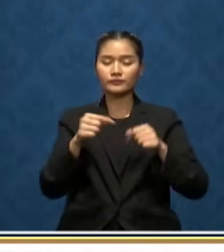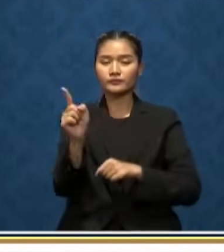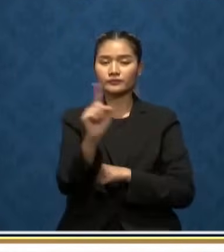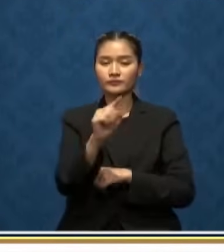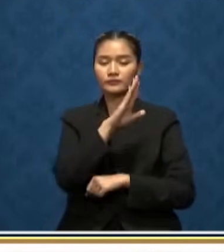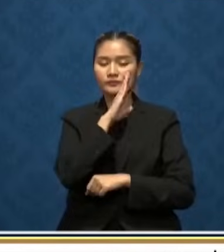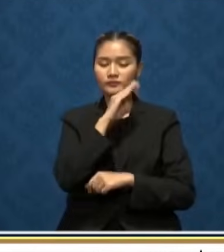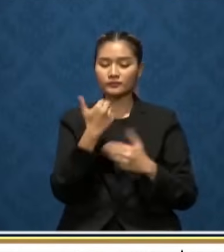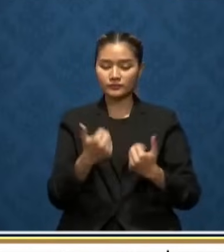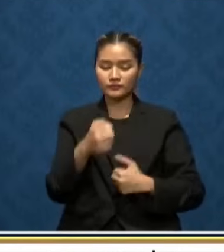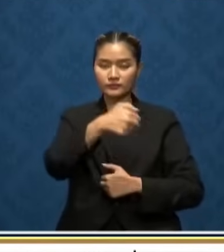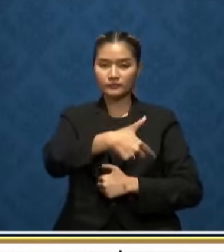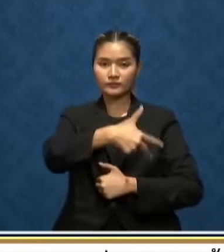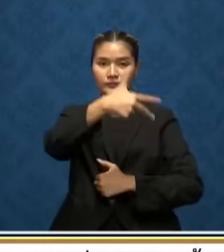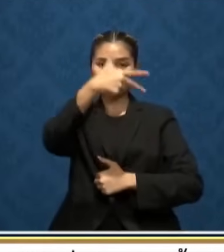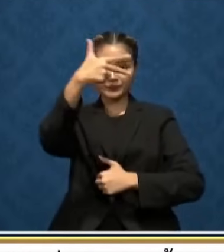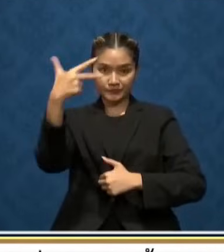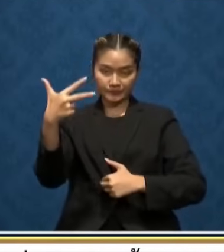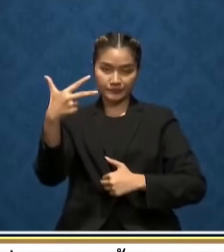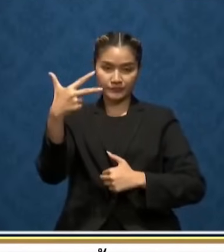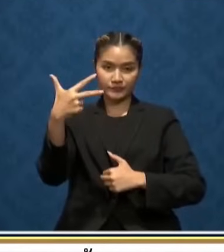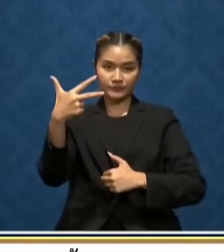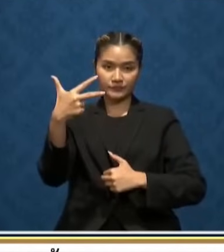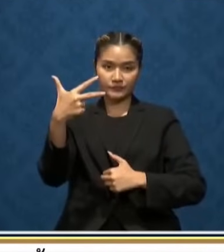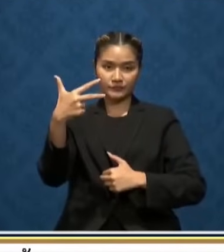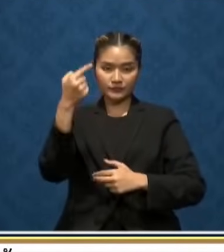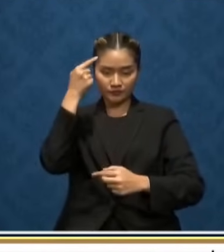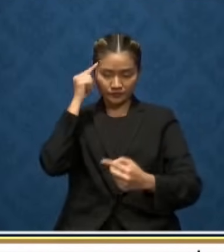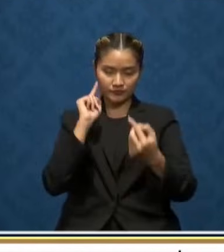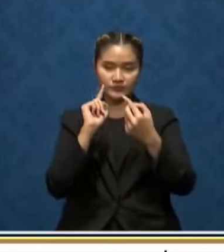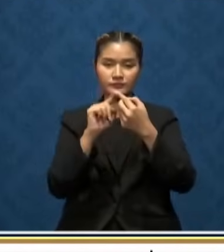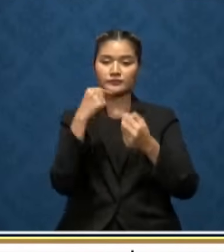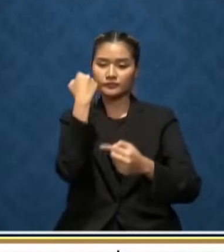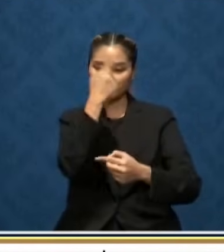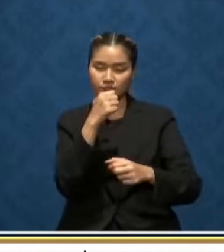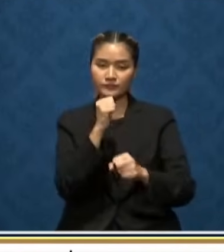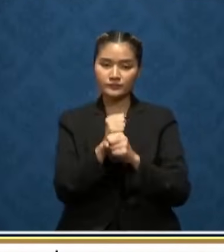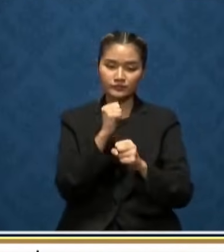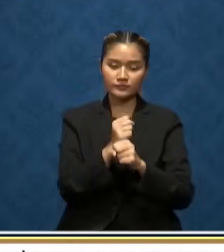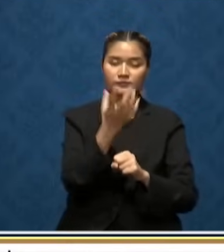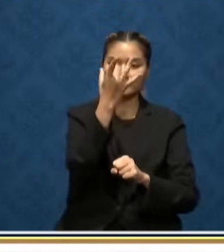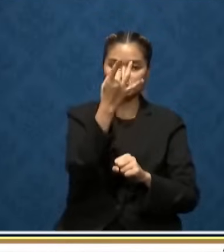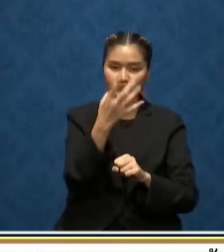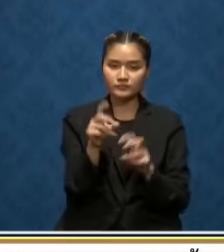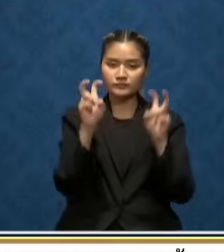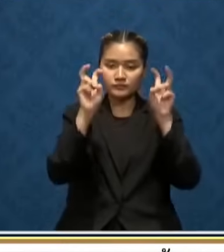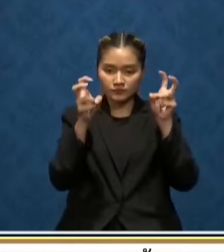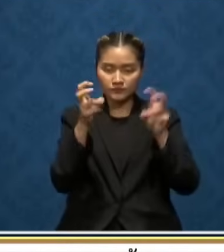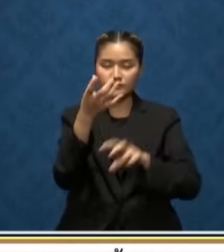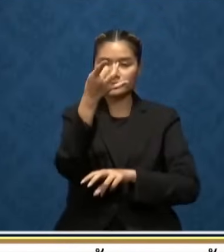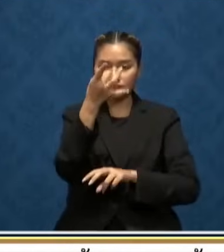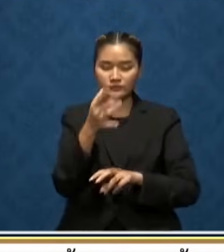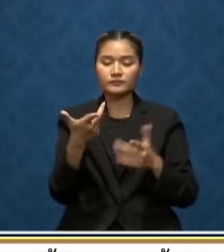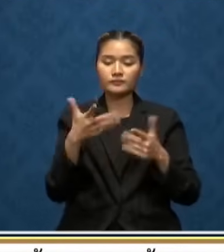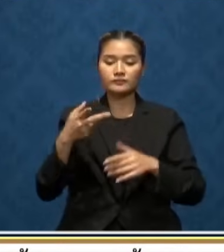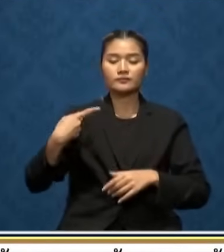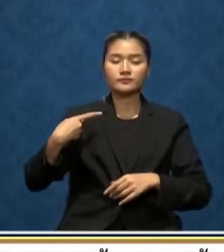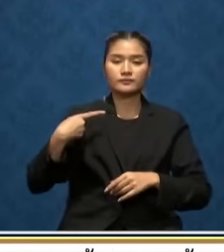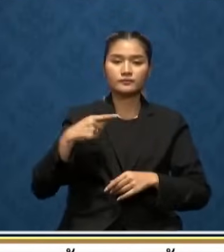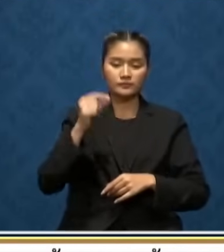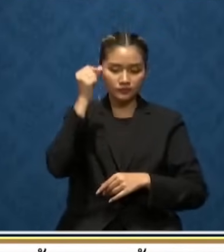PBS ต้องการจะถึงใครและเขาจะได้ไปใช้สาระความ